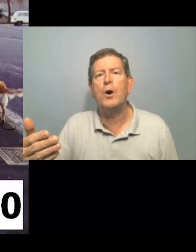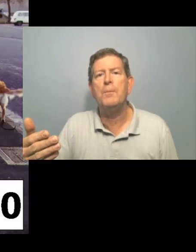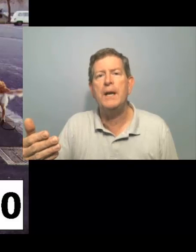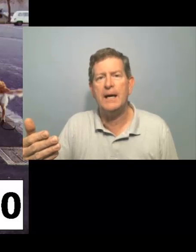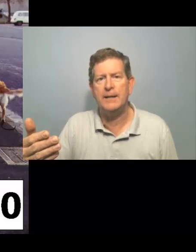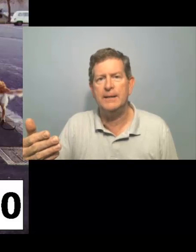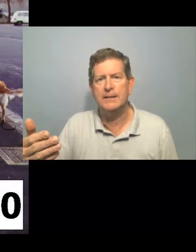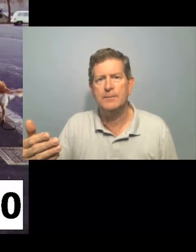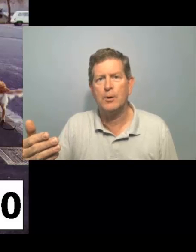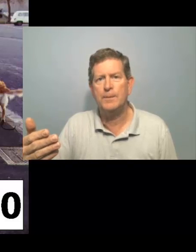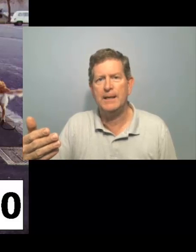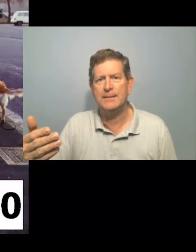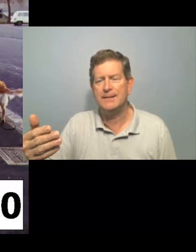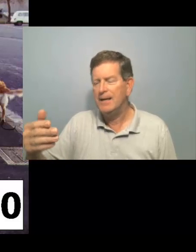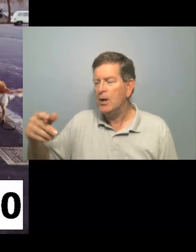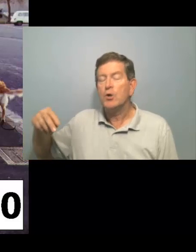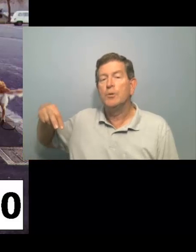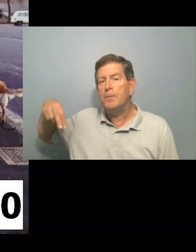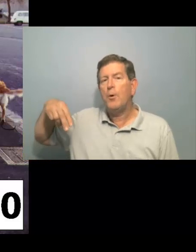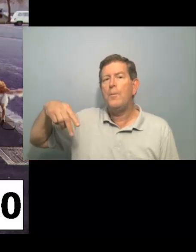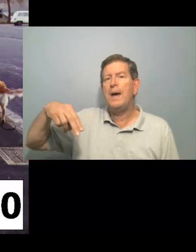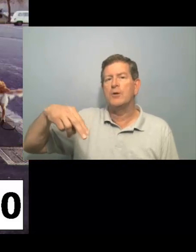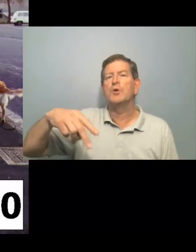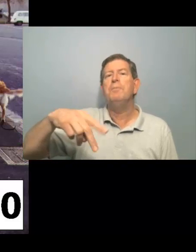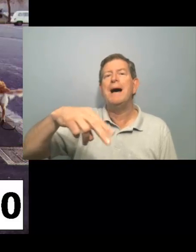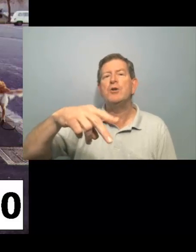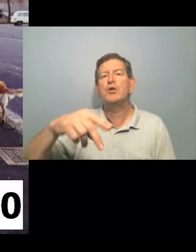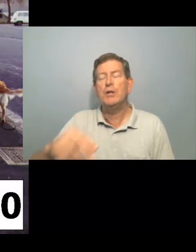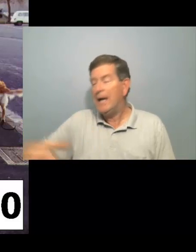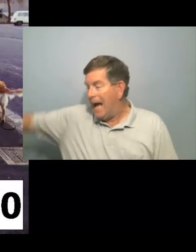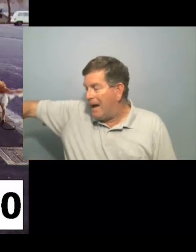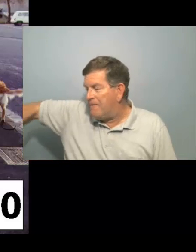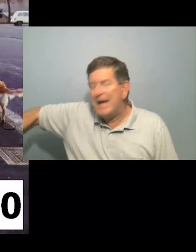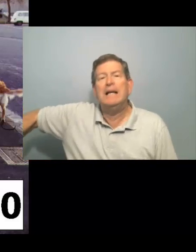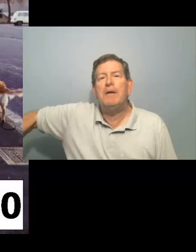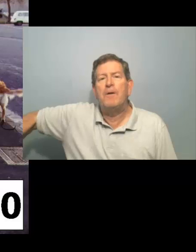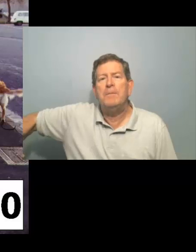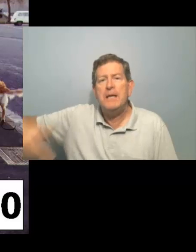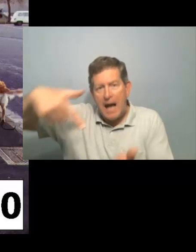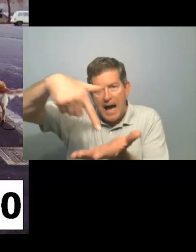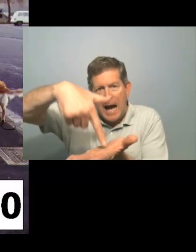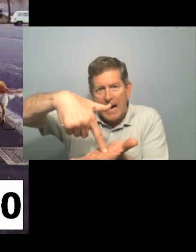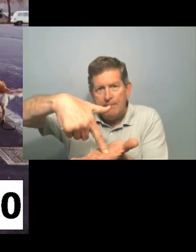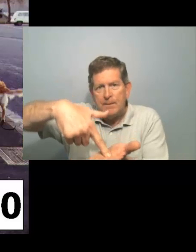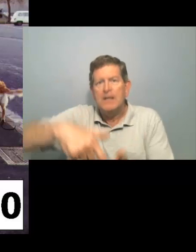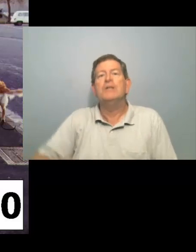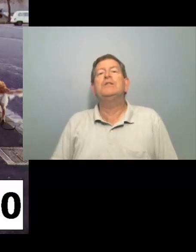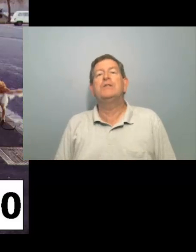une promenade. Promenade. Hein. Je me promène, je marche avec la famille